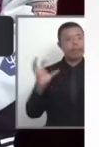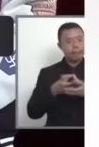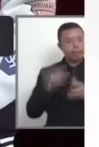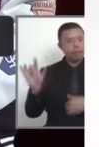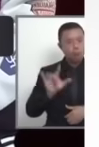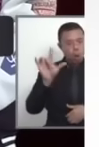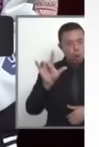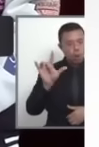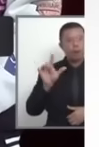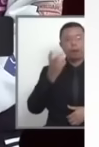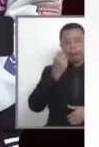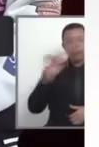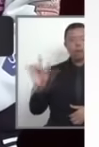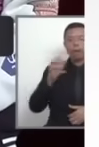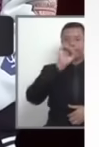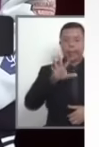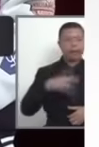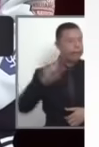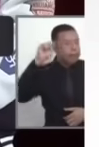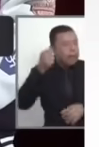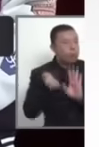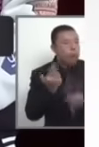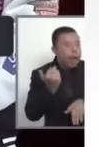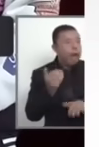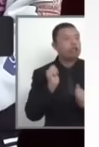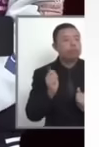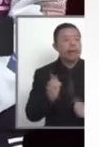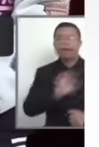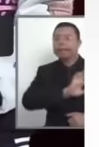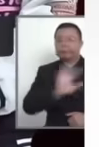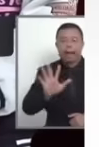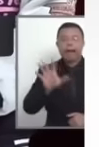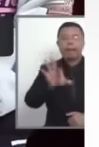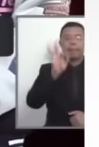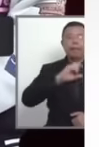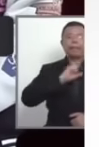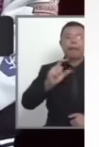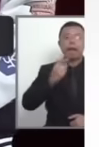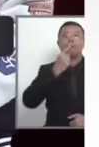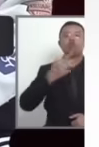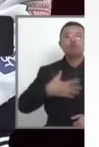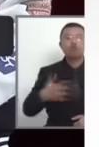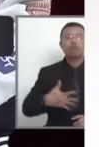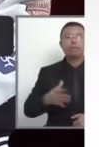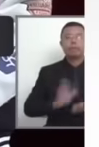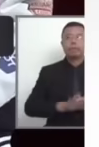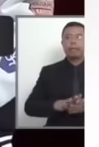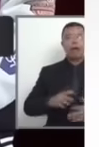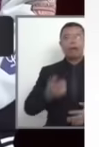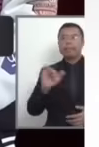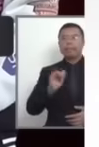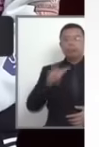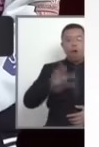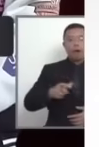bahwa Pak Jokowi itu Pak Prabowo Pak Jokowi dua hal yang berbeda loh ya orientasi politiknya. Nah itu saya kira Pak